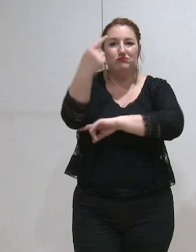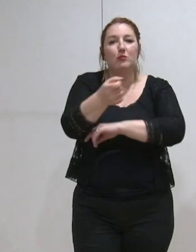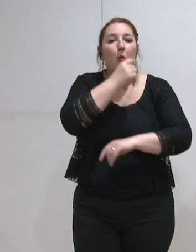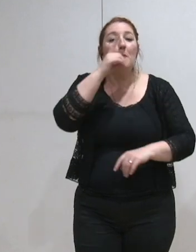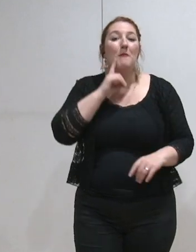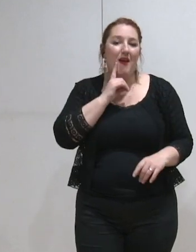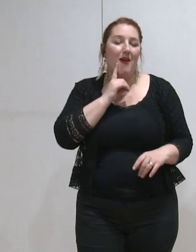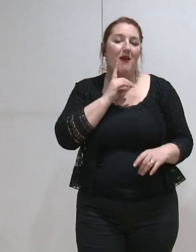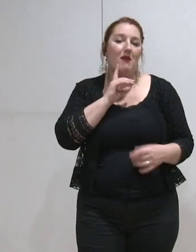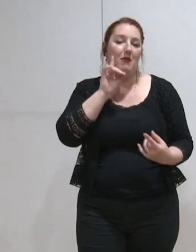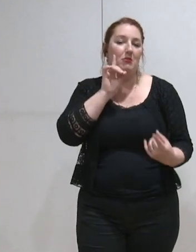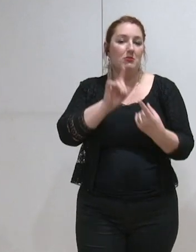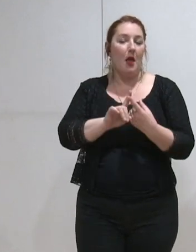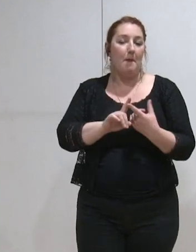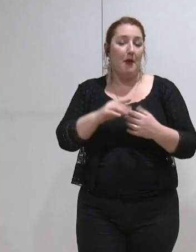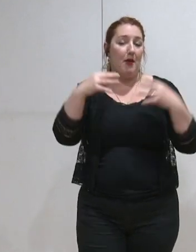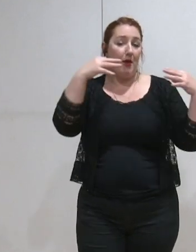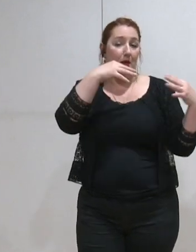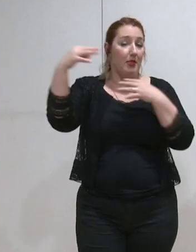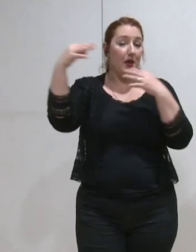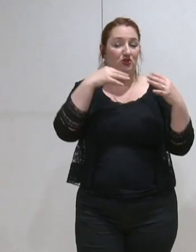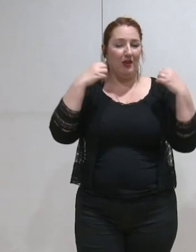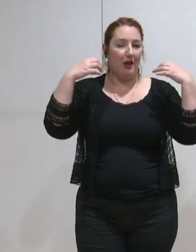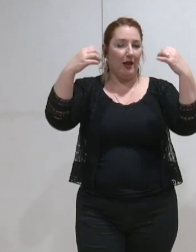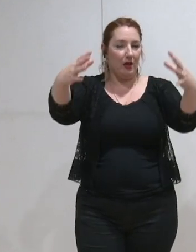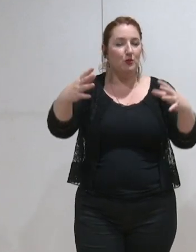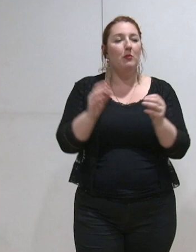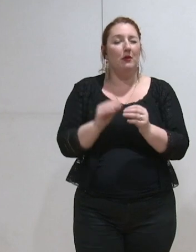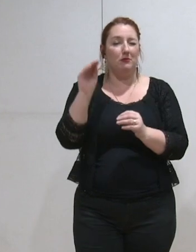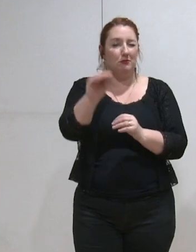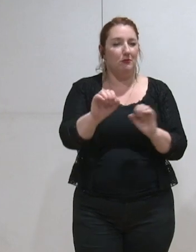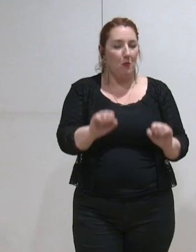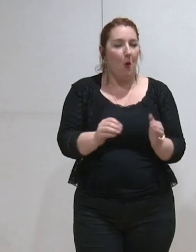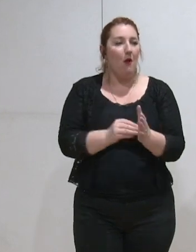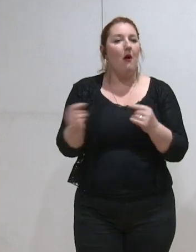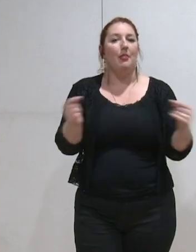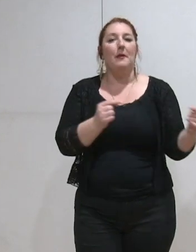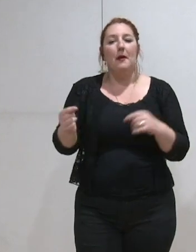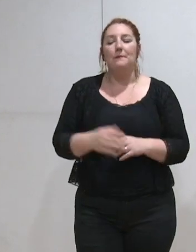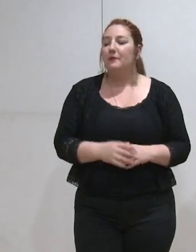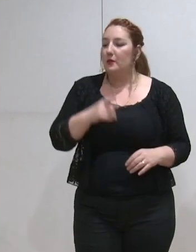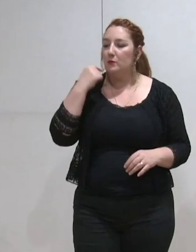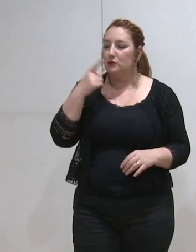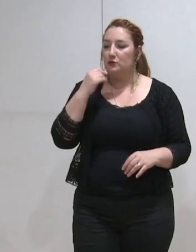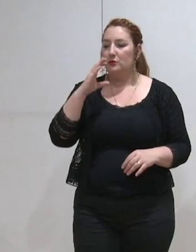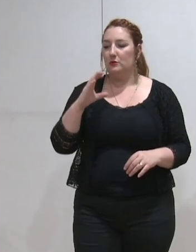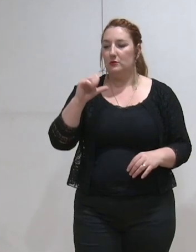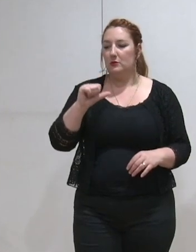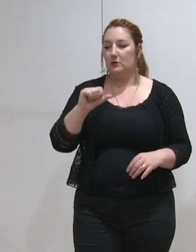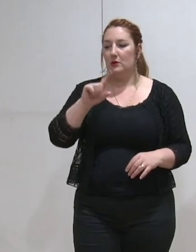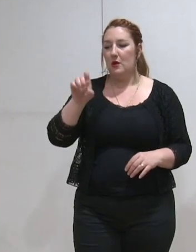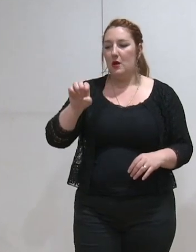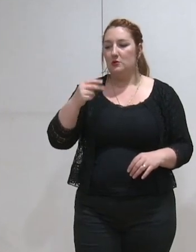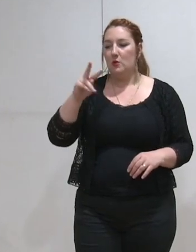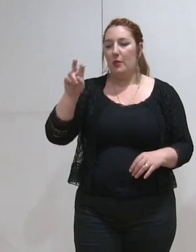mai sur la question de l'énergie et de l'éclairage public monsieur kazenav simplement pour préciser que la question de la